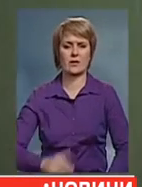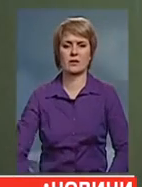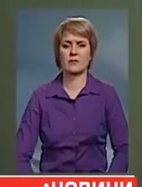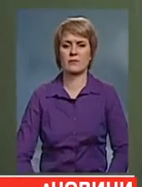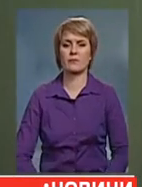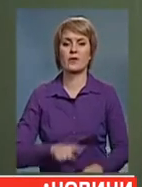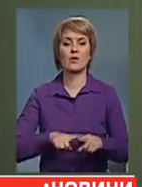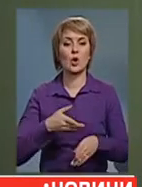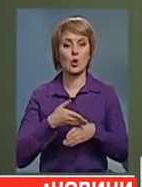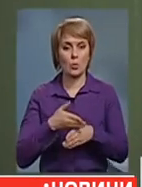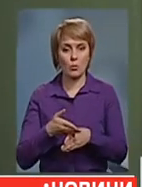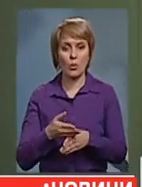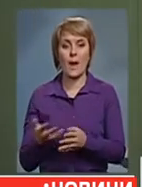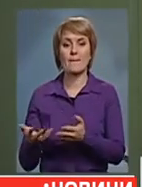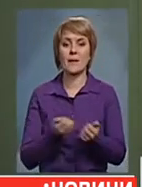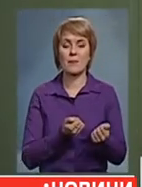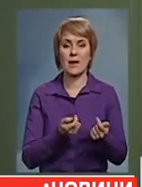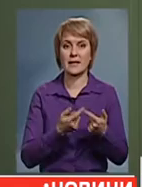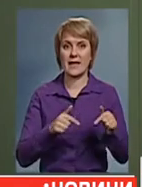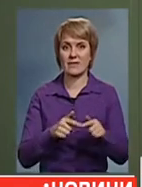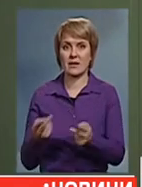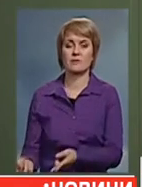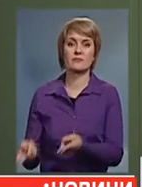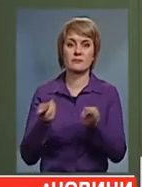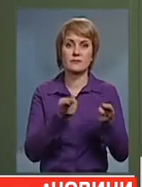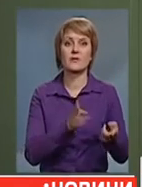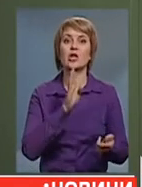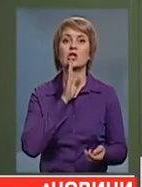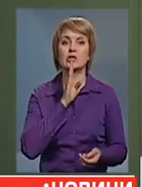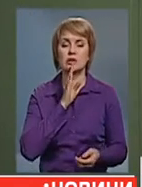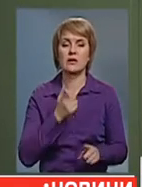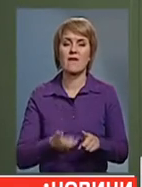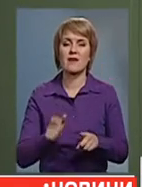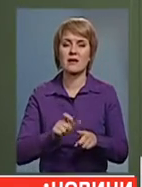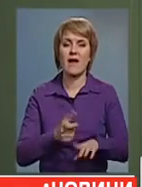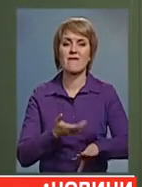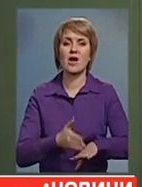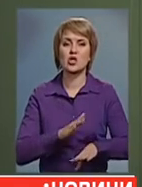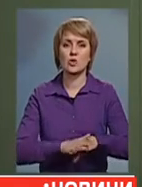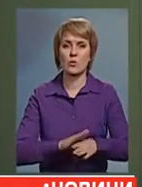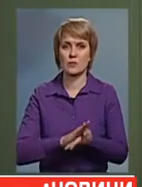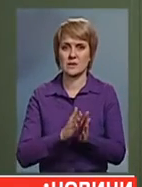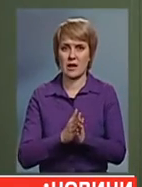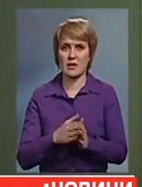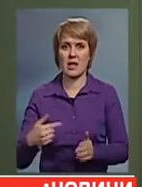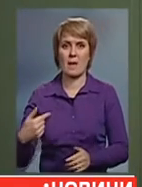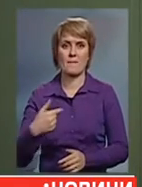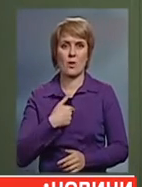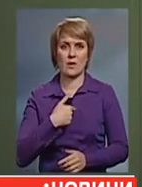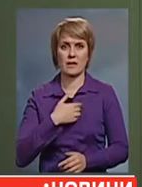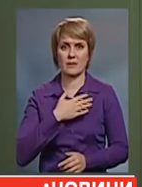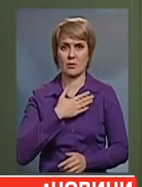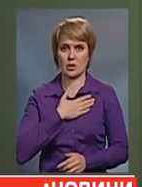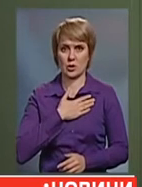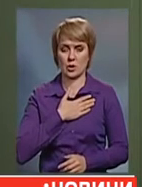швидкою допомогою на приймальне відділення було доставлено жінка вкрай важкому стані з вогнепальним пораненням грудної